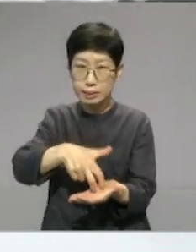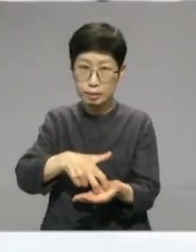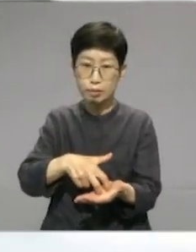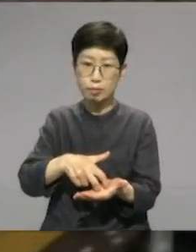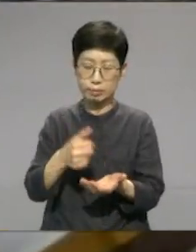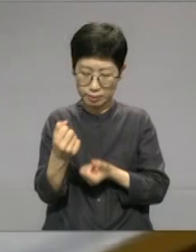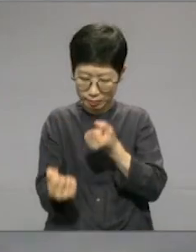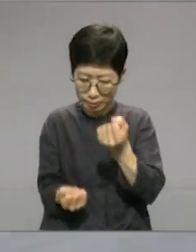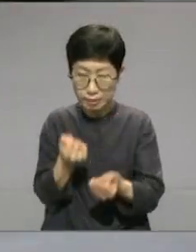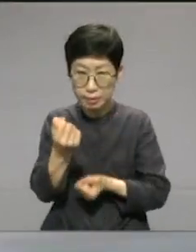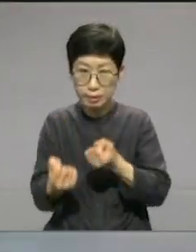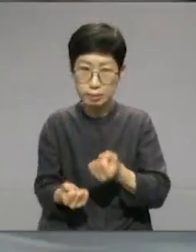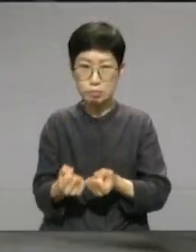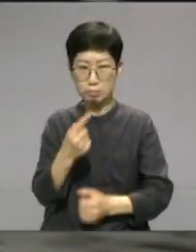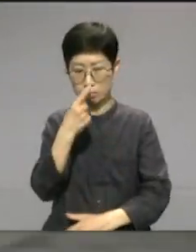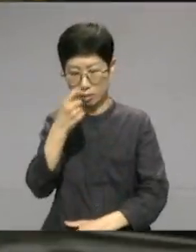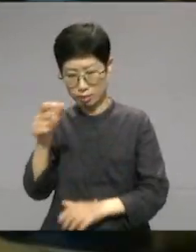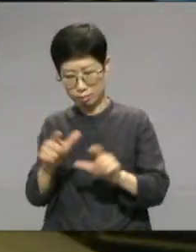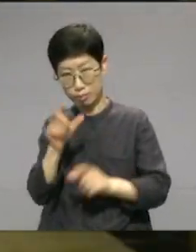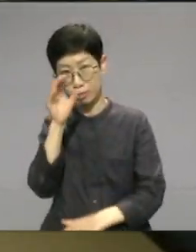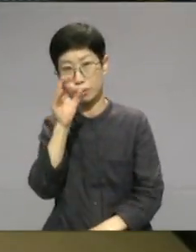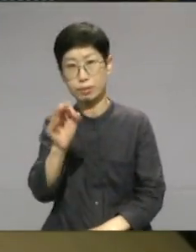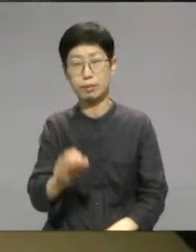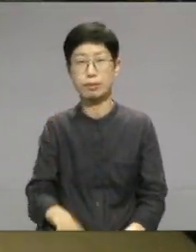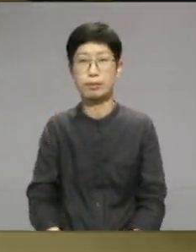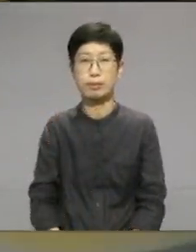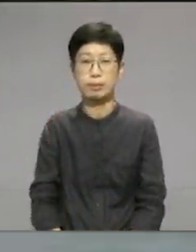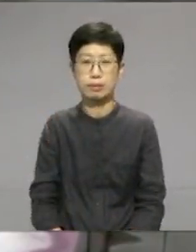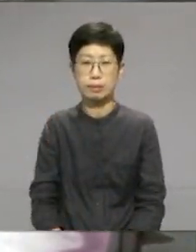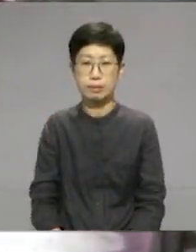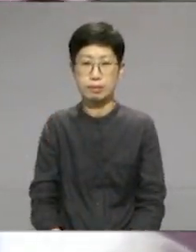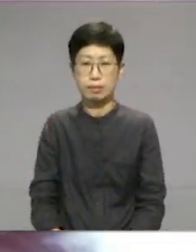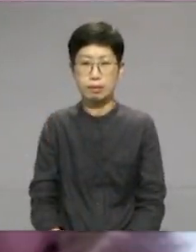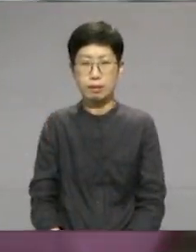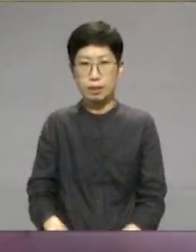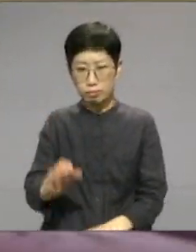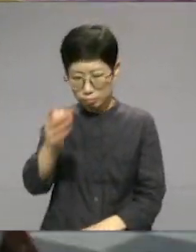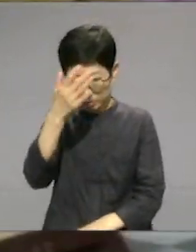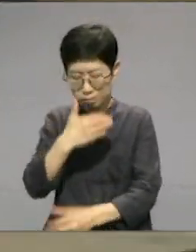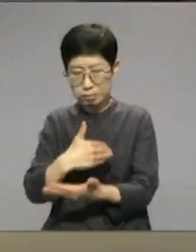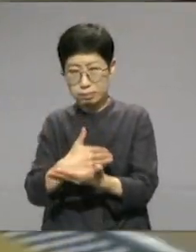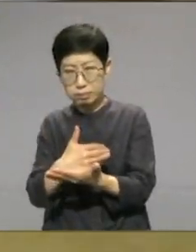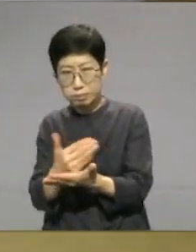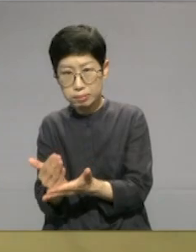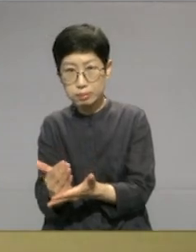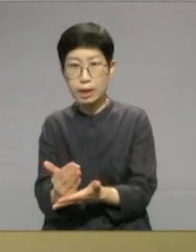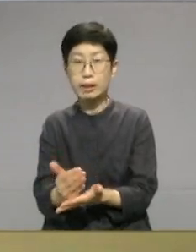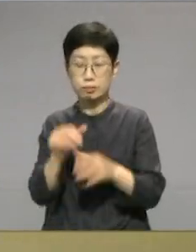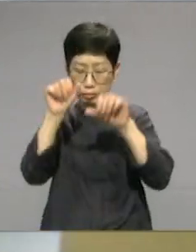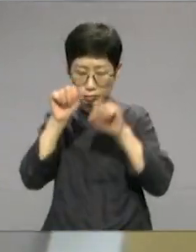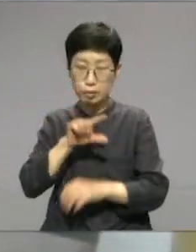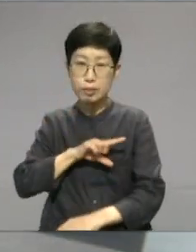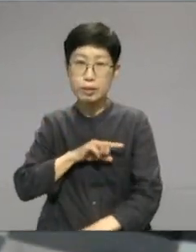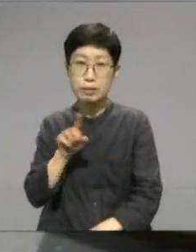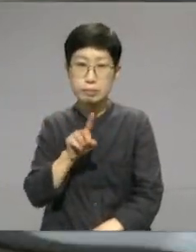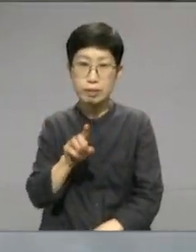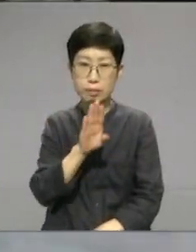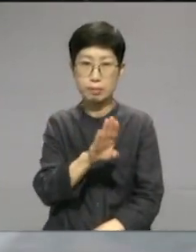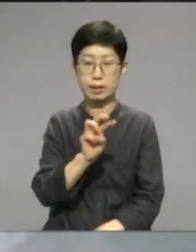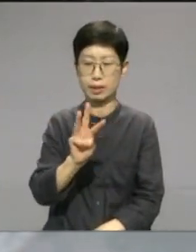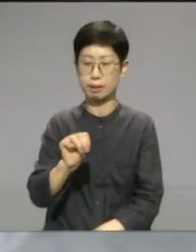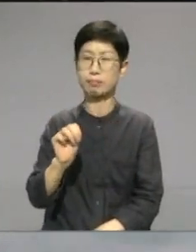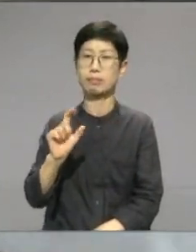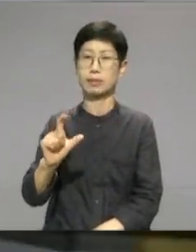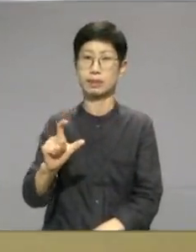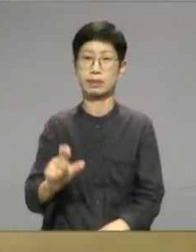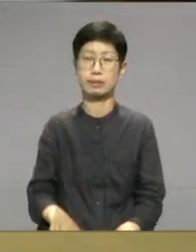굴곡진 코스를 날아다니듯 질주합니다. 묘기에 가까운 다양한 기술을 구사하는 이 운동은